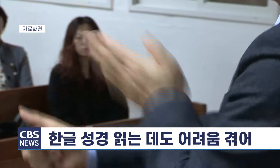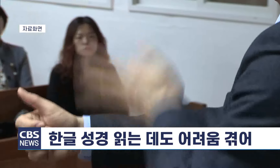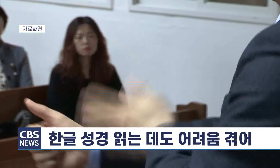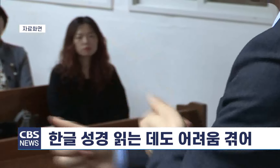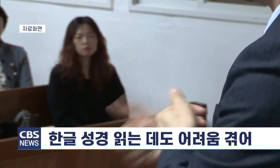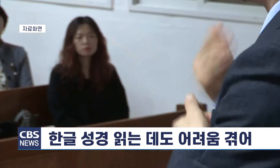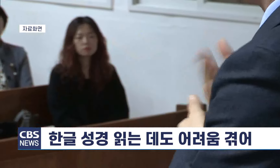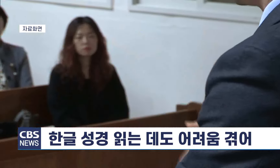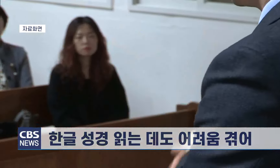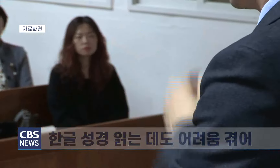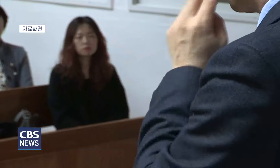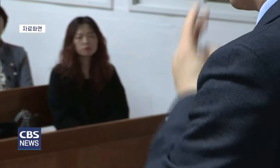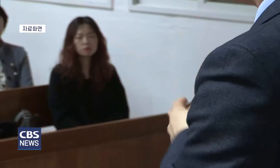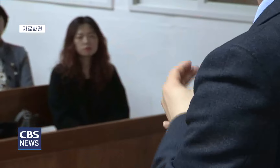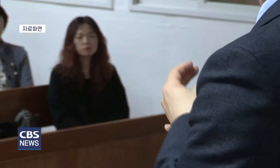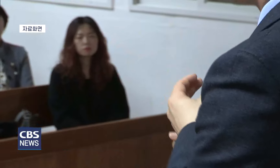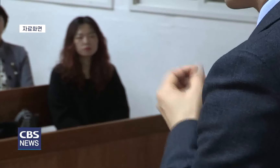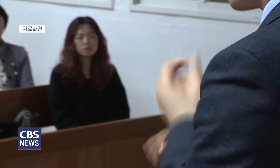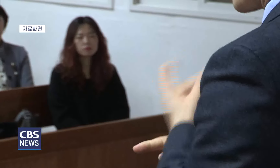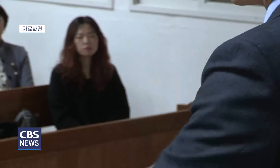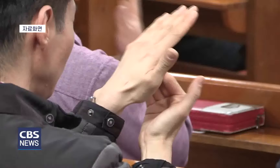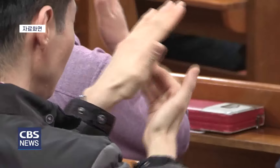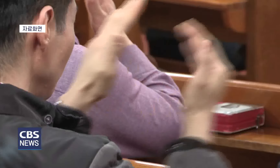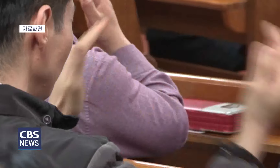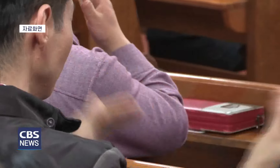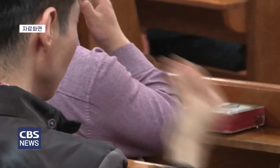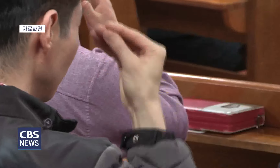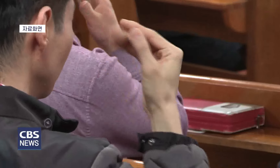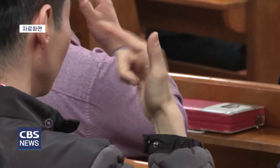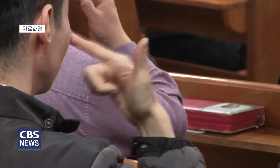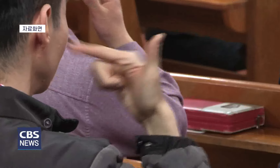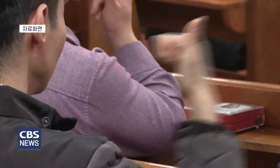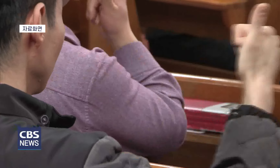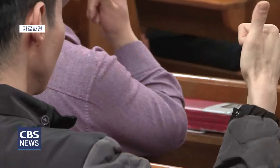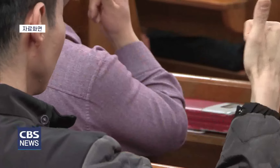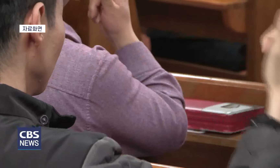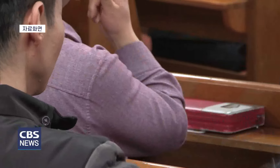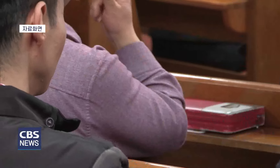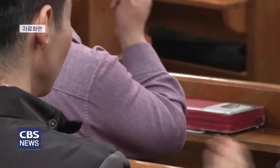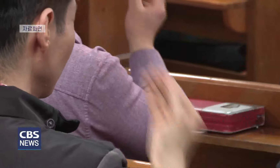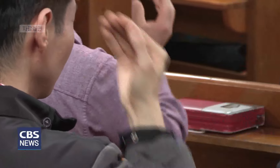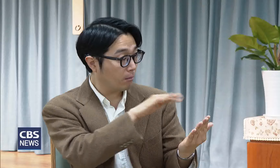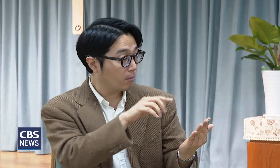내용, 이미지들을 온전히 수용하기 힘들고 전체적인 흐름도 파악하기 어렵습니다.